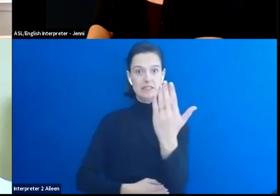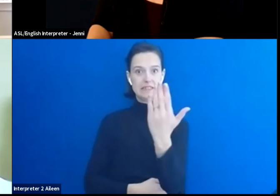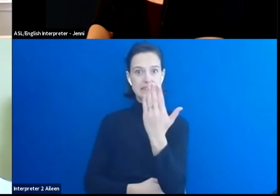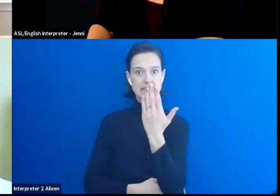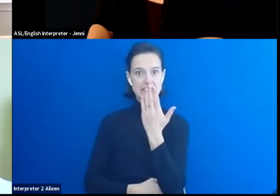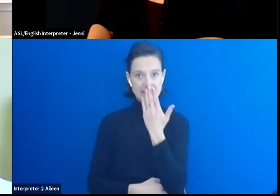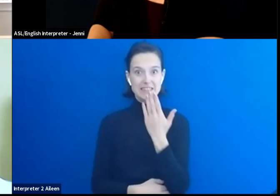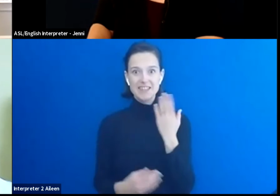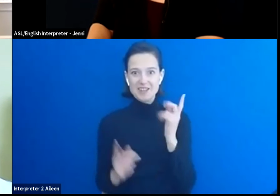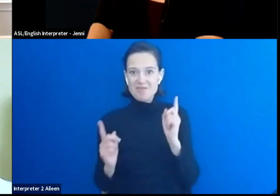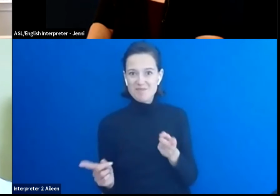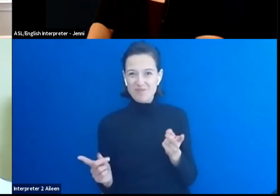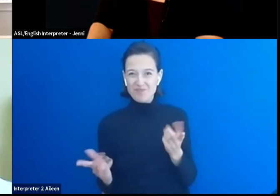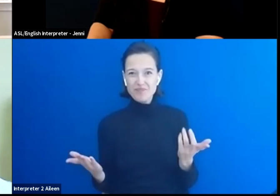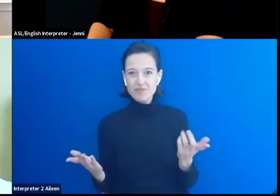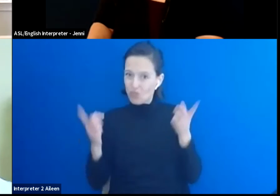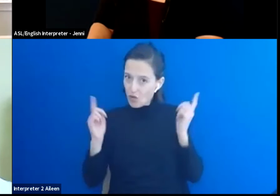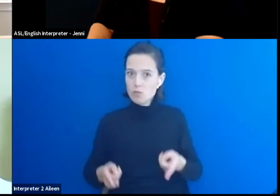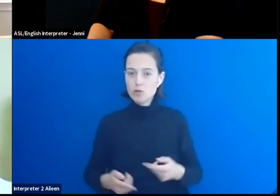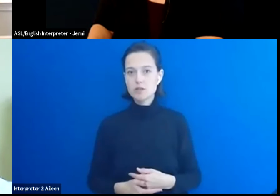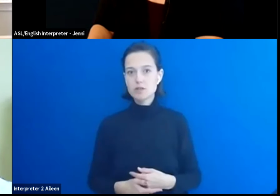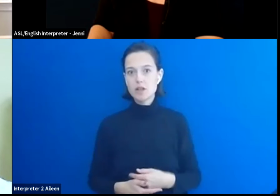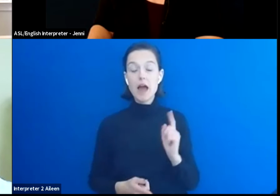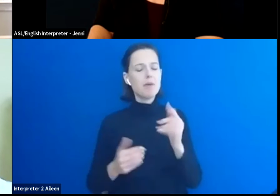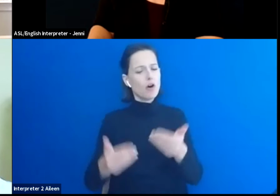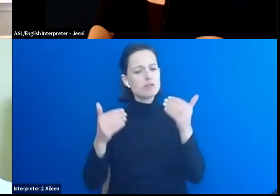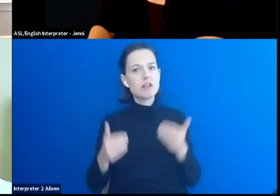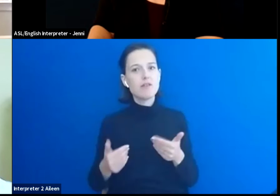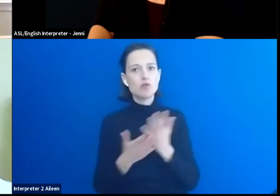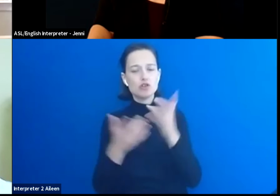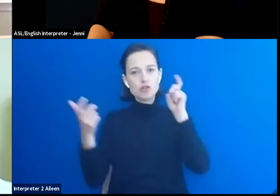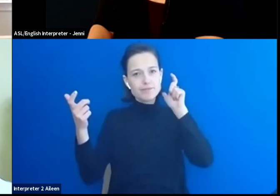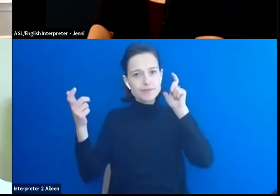schon sich wirklich im Mindset der,